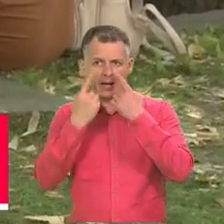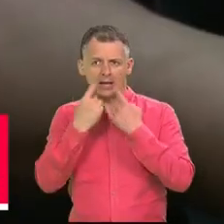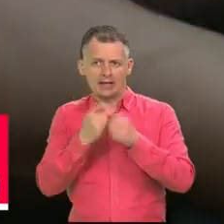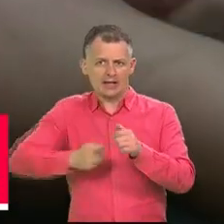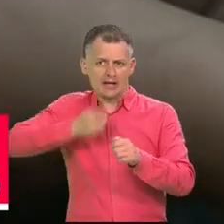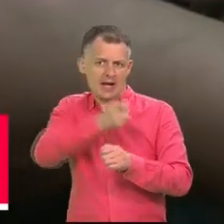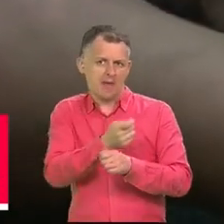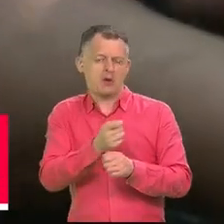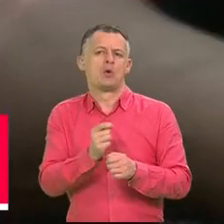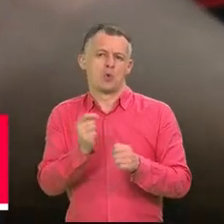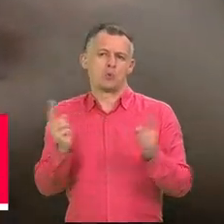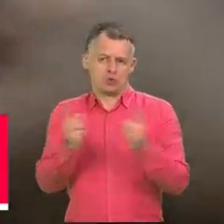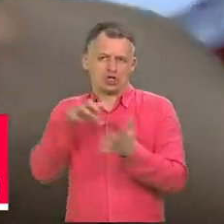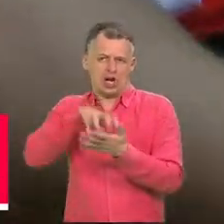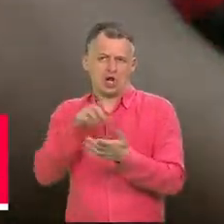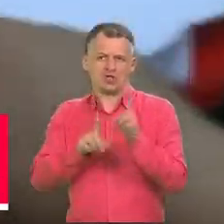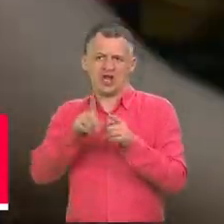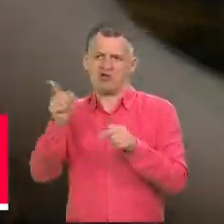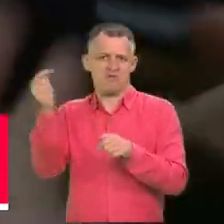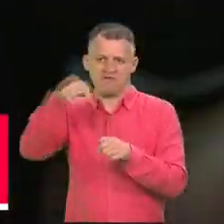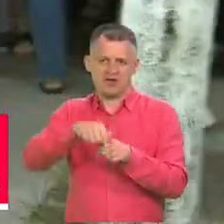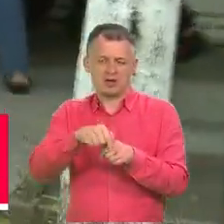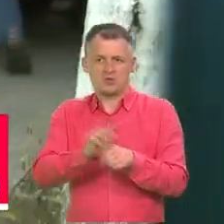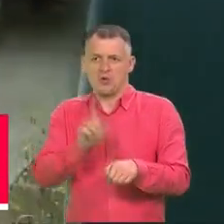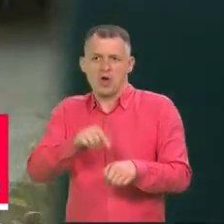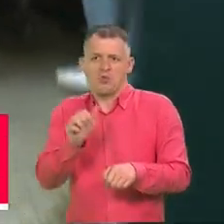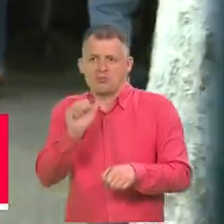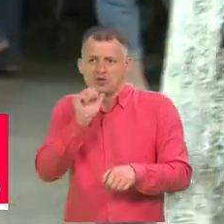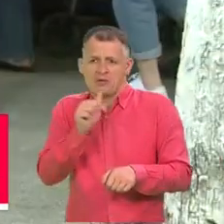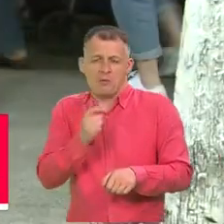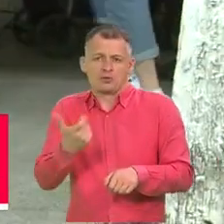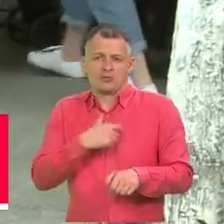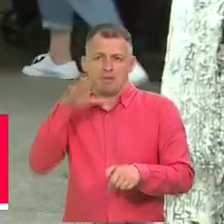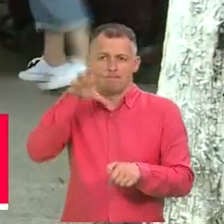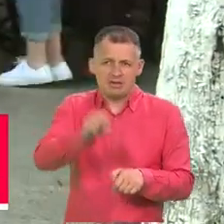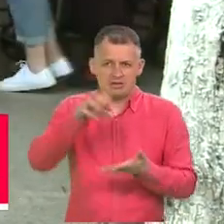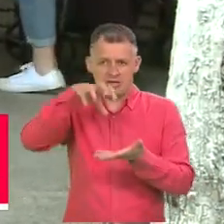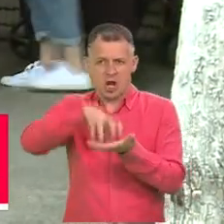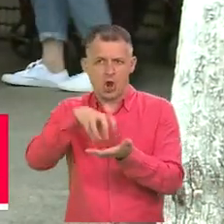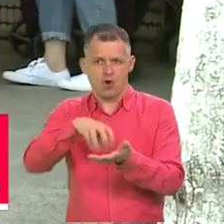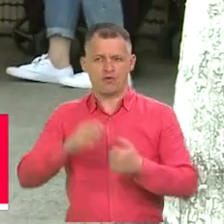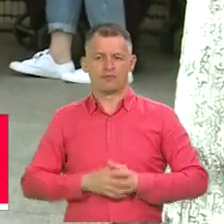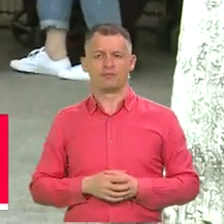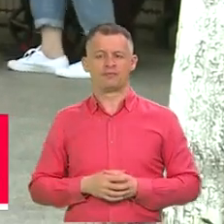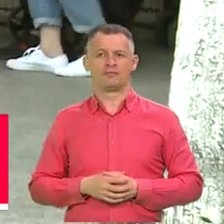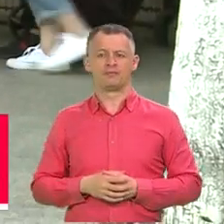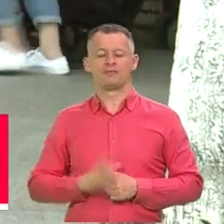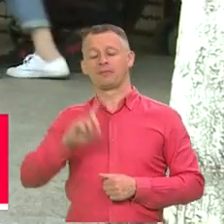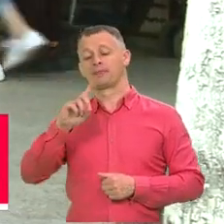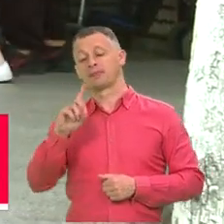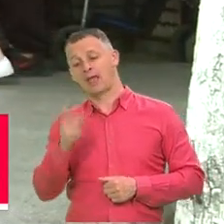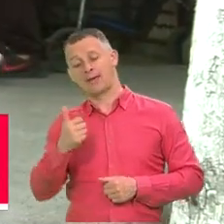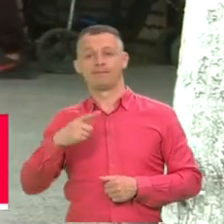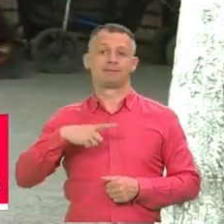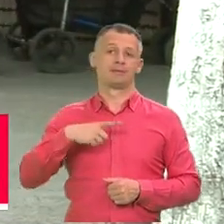puține locuri, dacă nu vin și nu fac chestia asta, nu au nicio șansă să prindă unul dintre acele locuri. Da, este